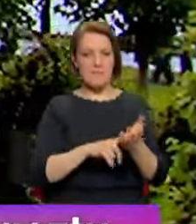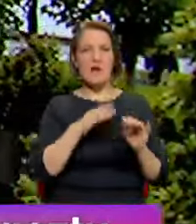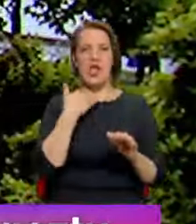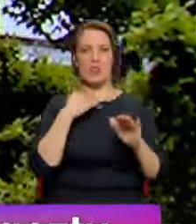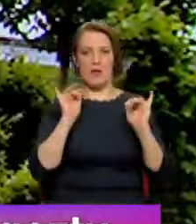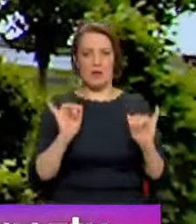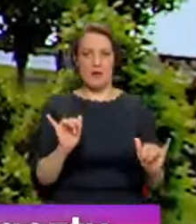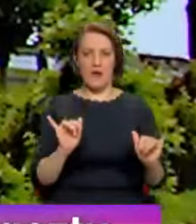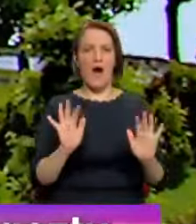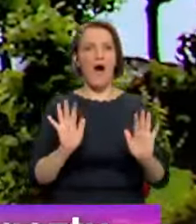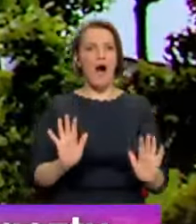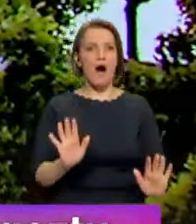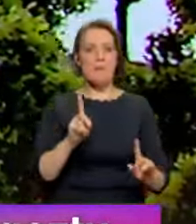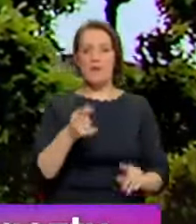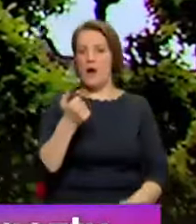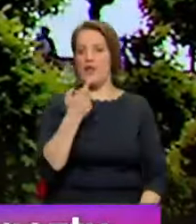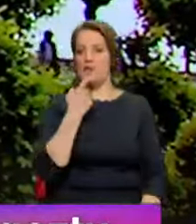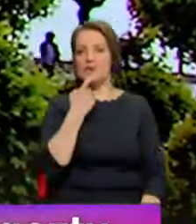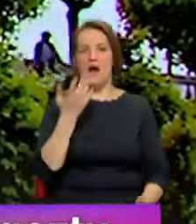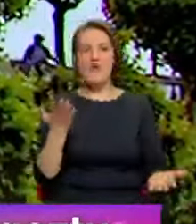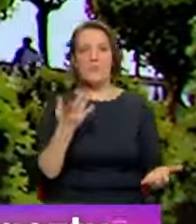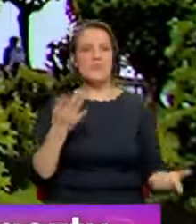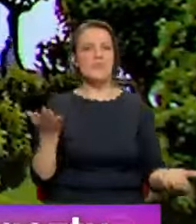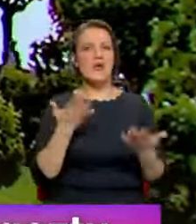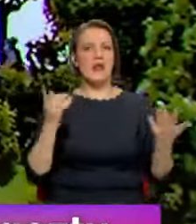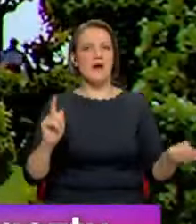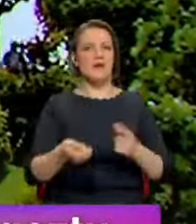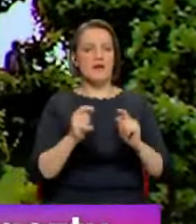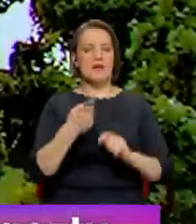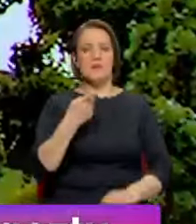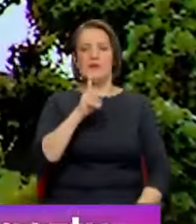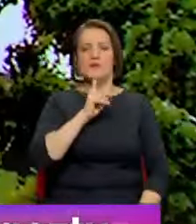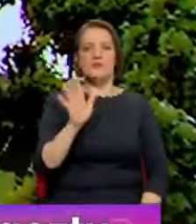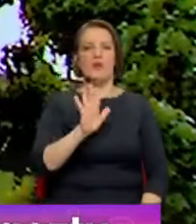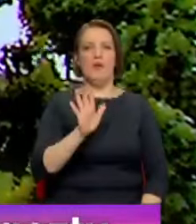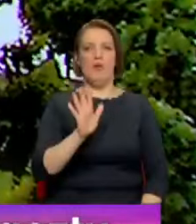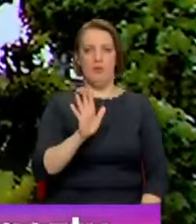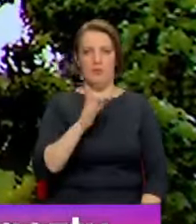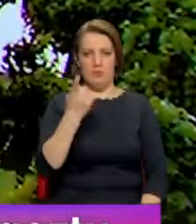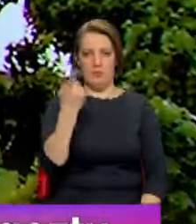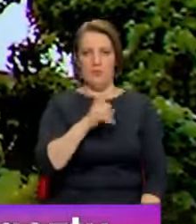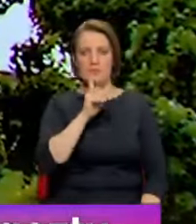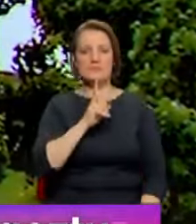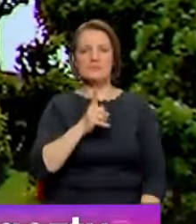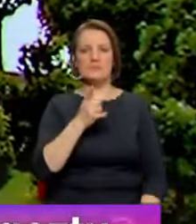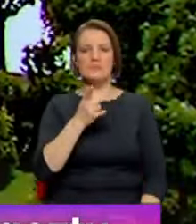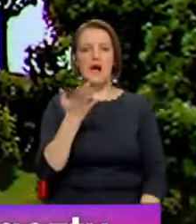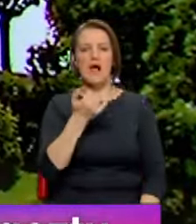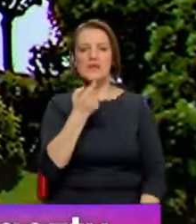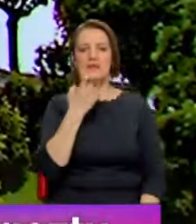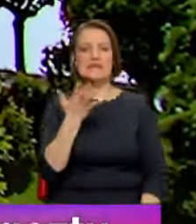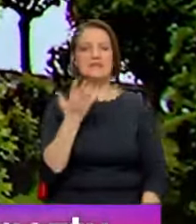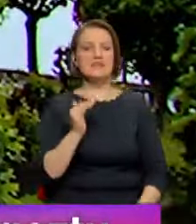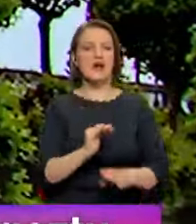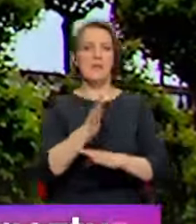aynı ama bu 6 yılda acaba neler değişti 1150 liralık zam 6 yılda Nasıl oldu da hayatımıza